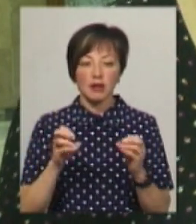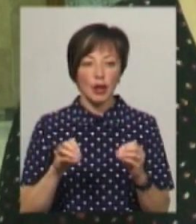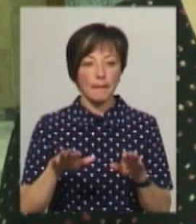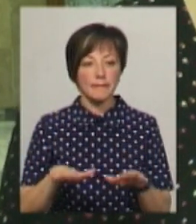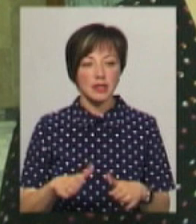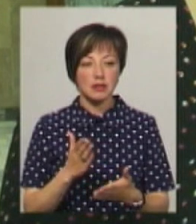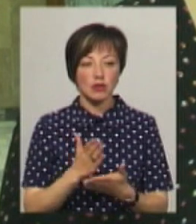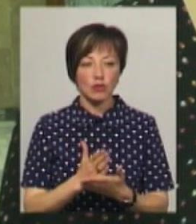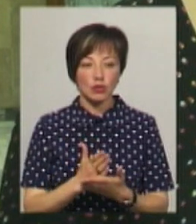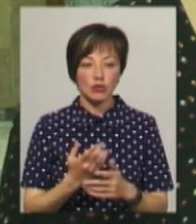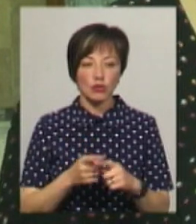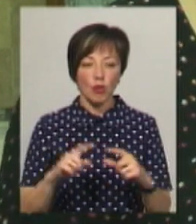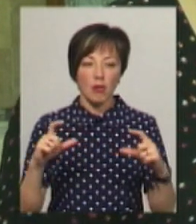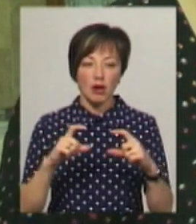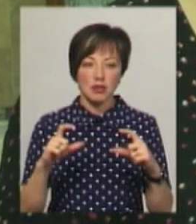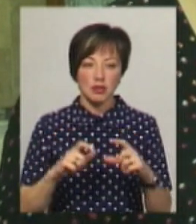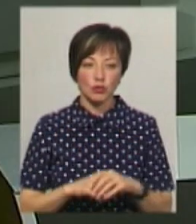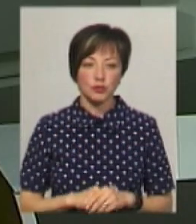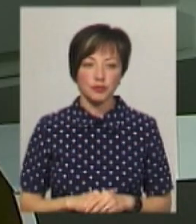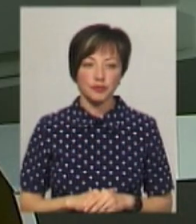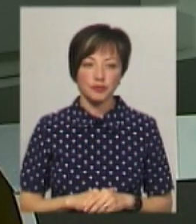місце знаходження даного магазину.